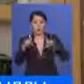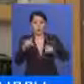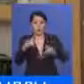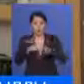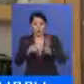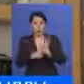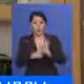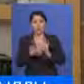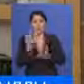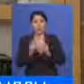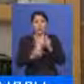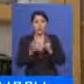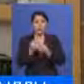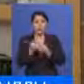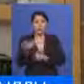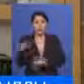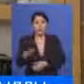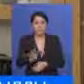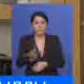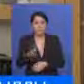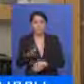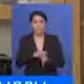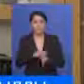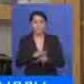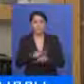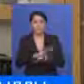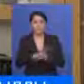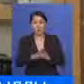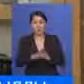кабинеттер, ойын алаңдары, сондай-ақ серуендеу аумағы толықтай дезинфекциялаудан өтті.